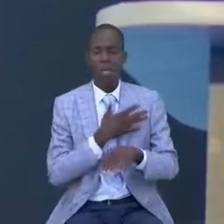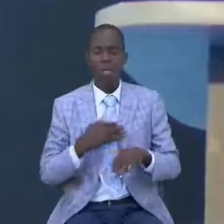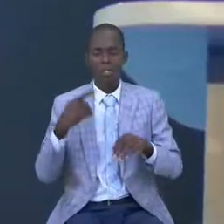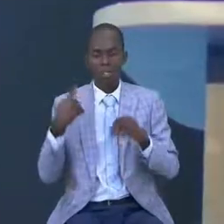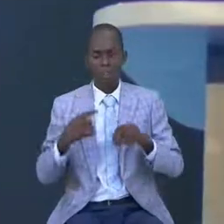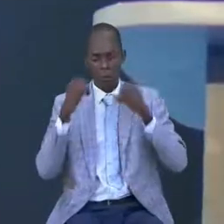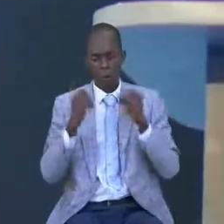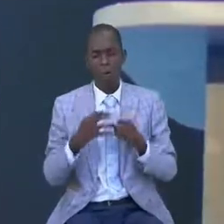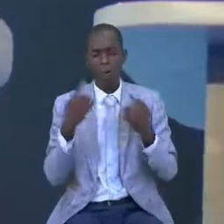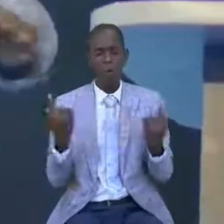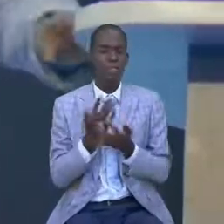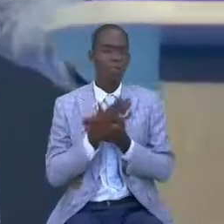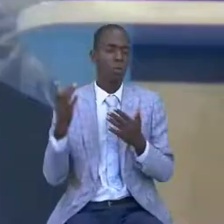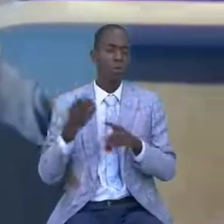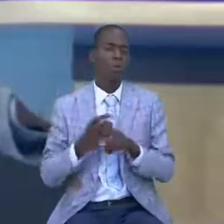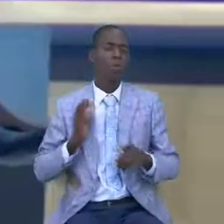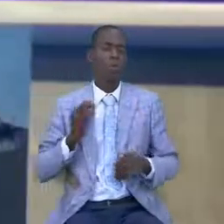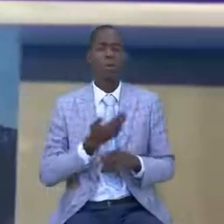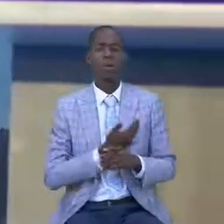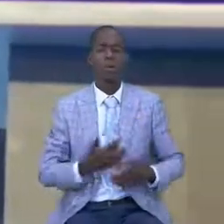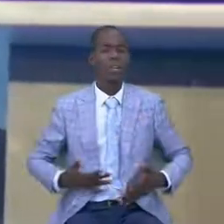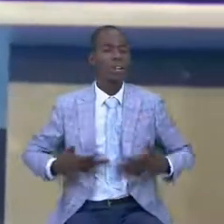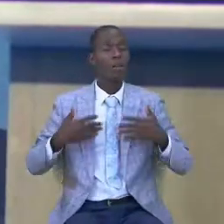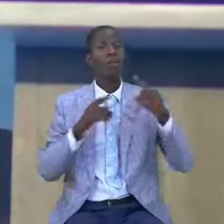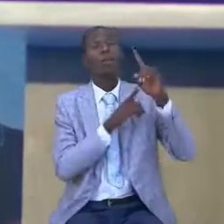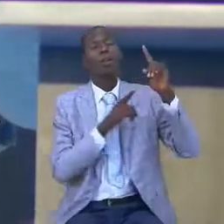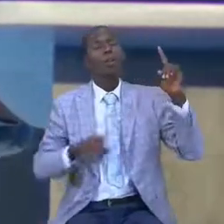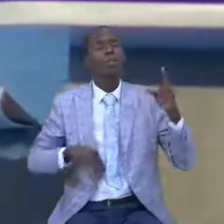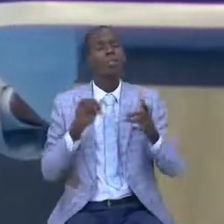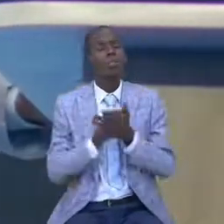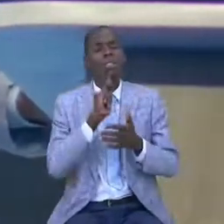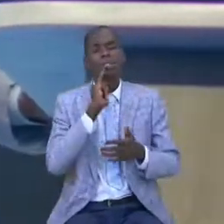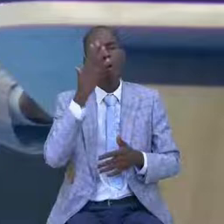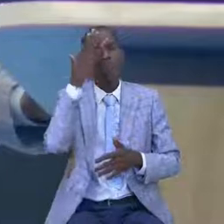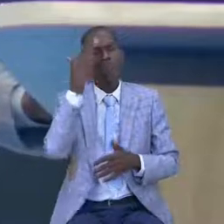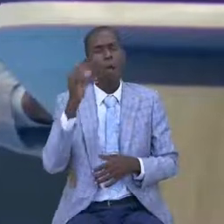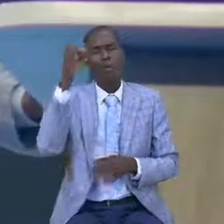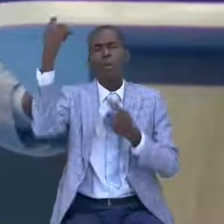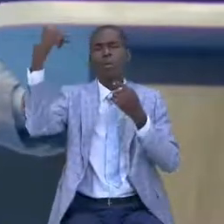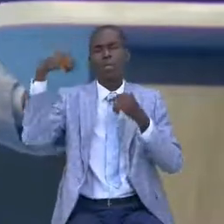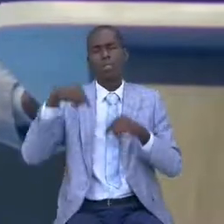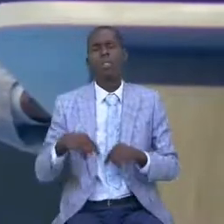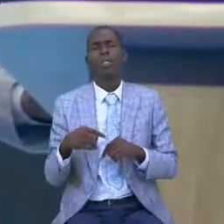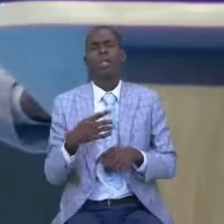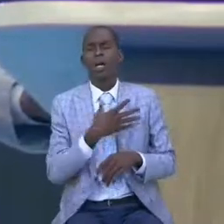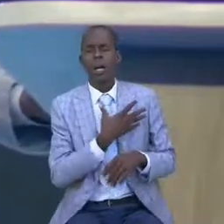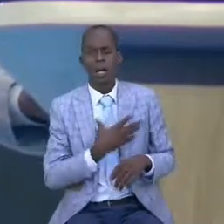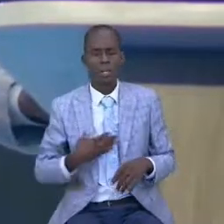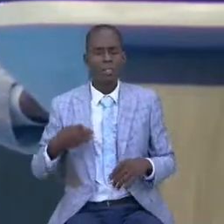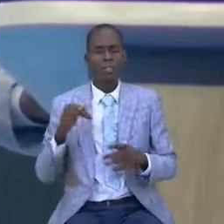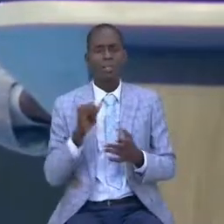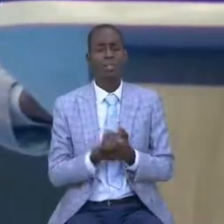ôter l'effet et le pouvoir du péché de notre vie. Seigneur, c'est pourquoi tu es